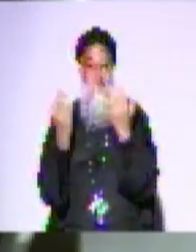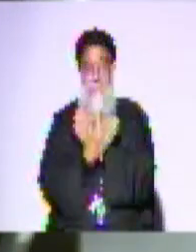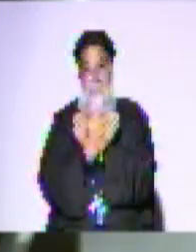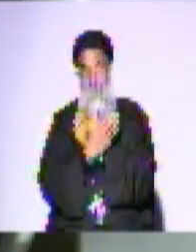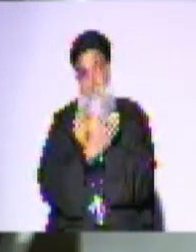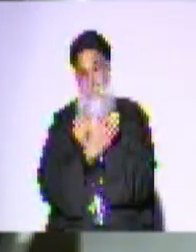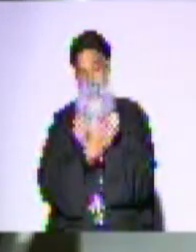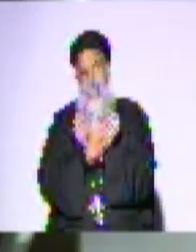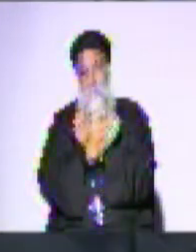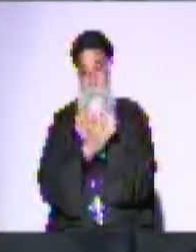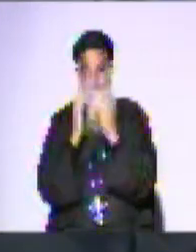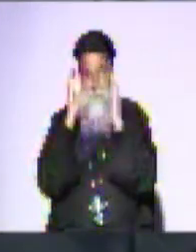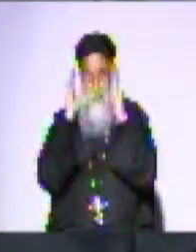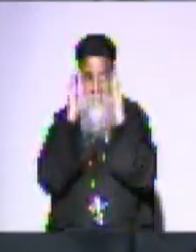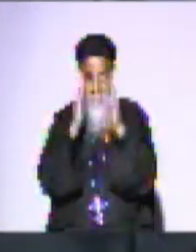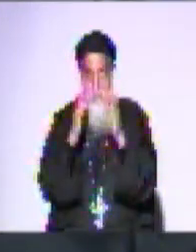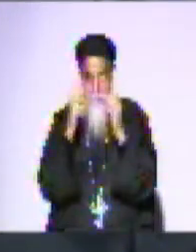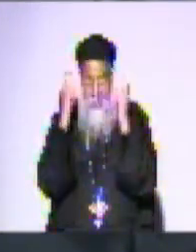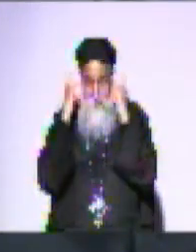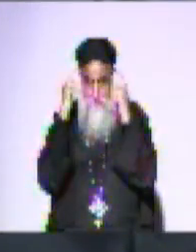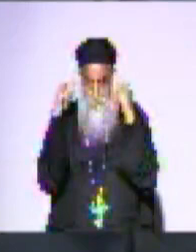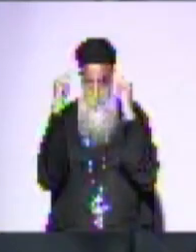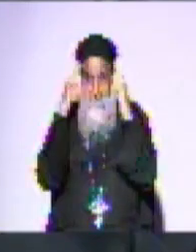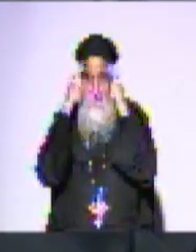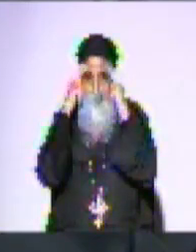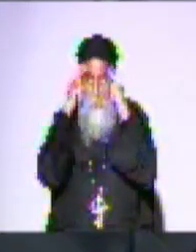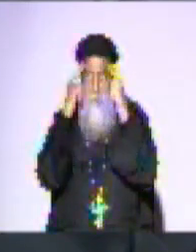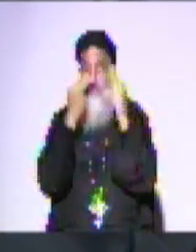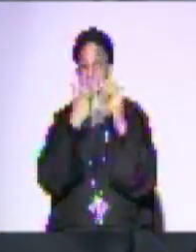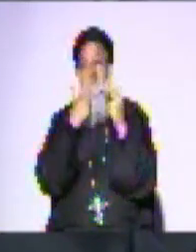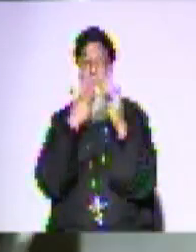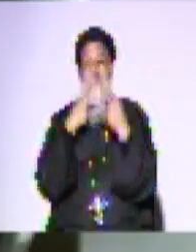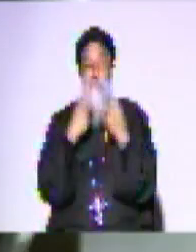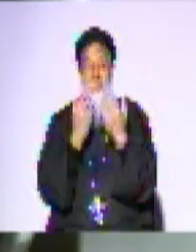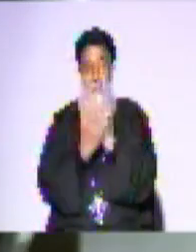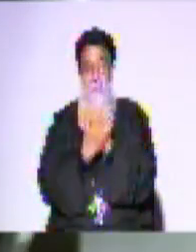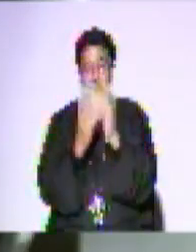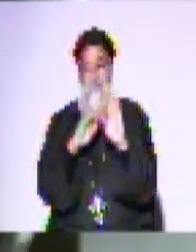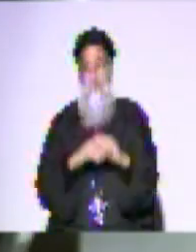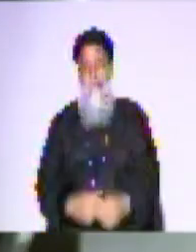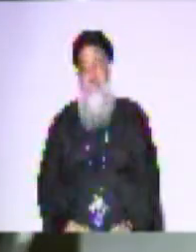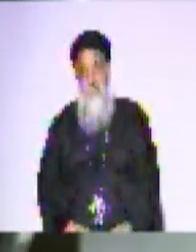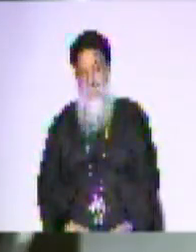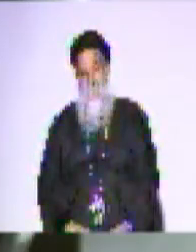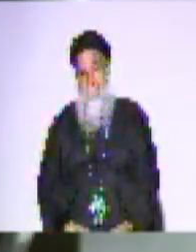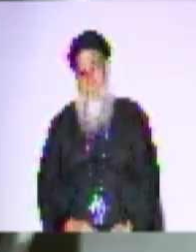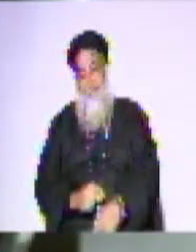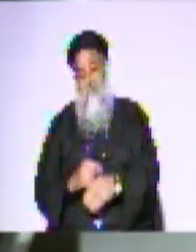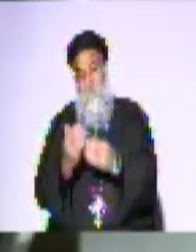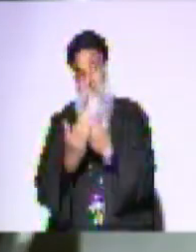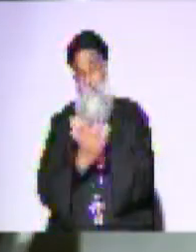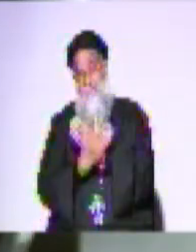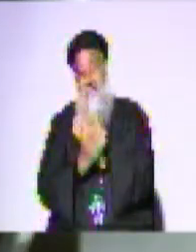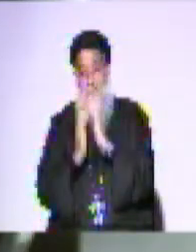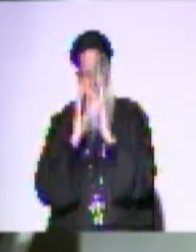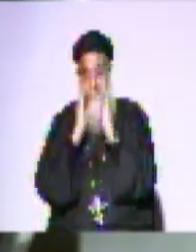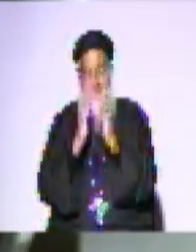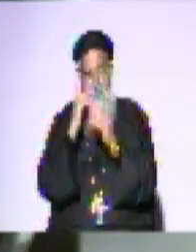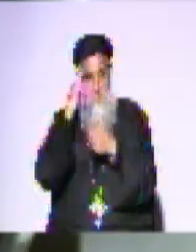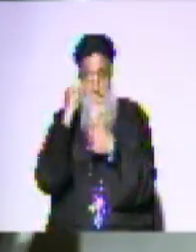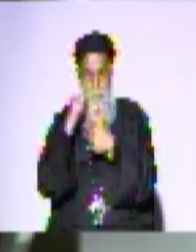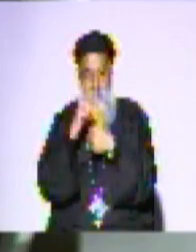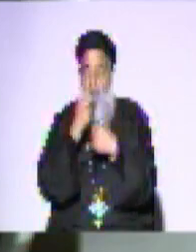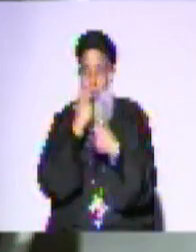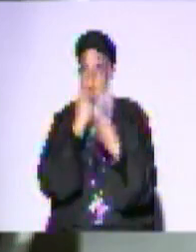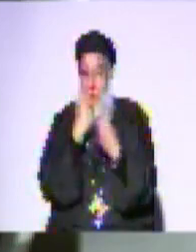يعني تغيير الذهن أو العقل يعني. بالظبط كده. اتجاه الإنسان يتغير، طريقة تفكيره